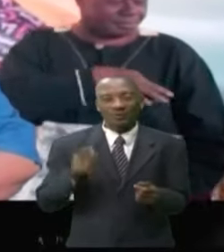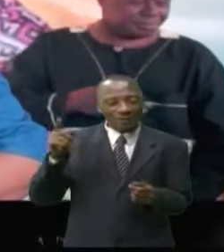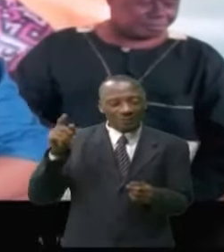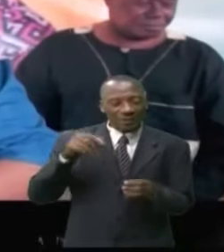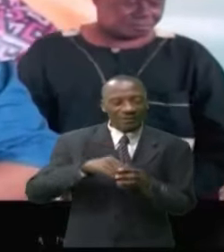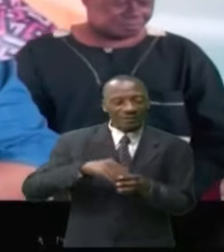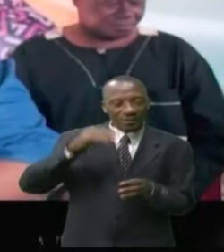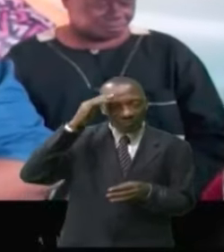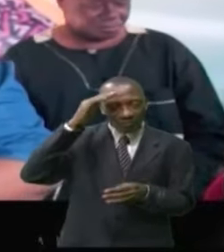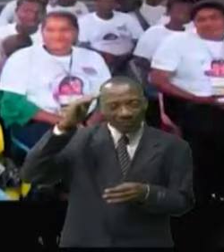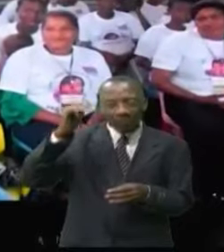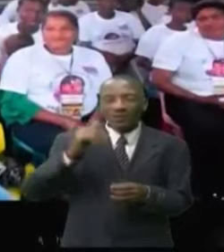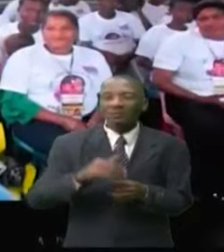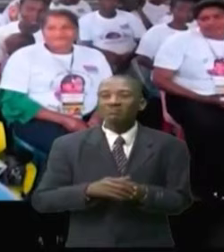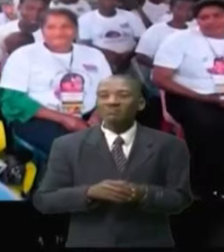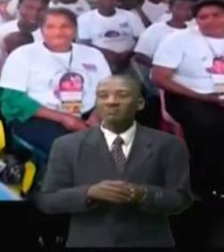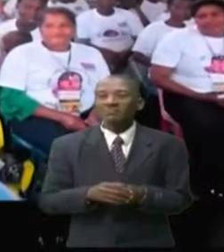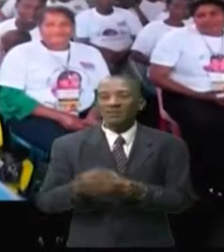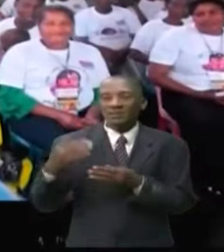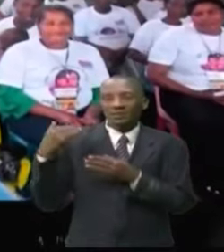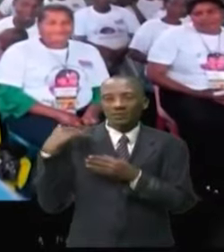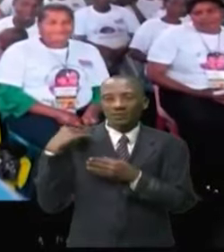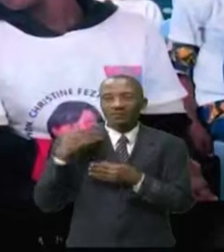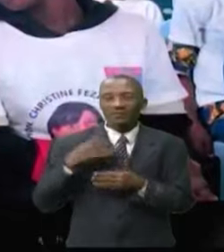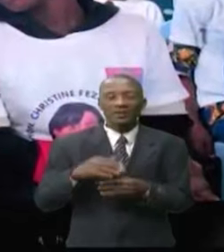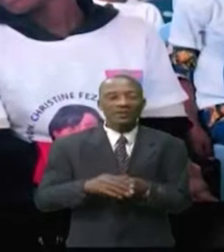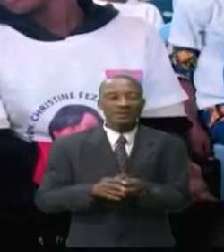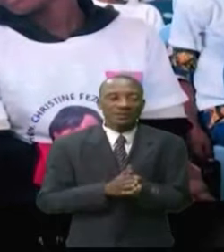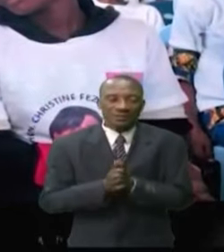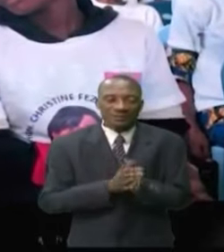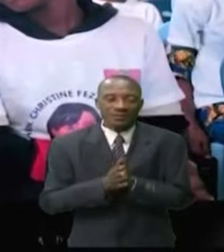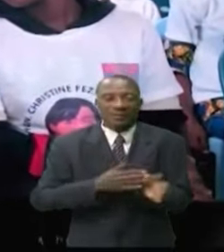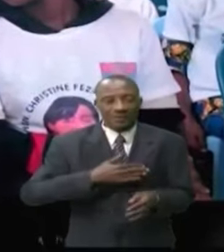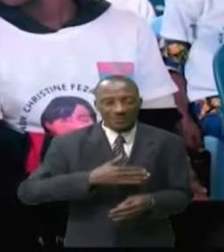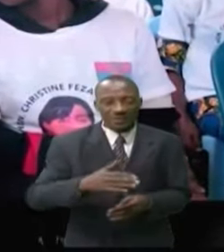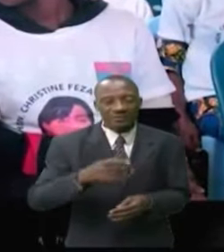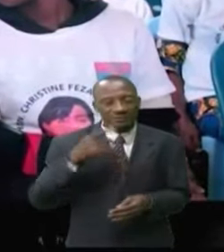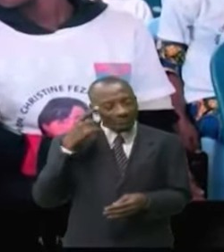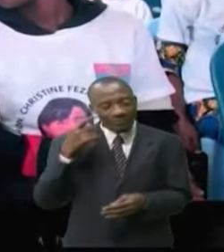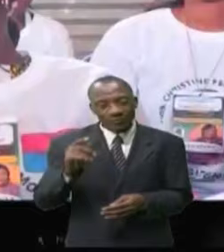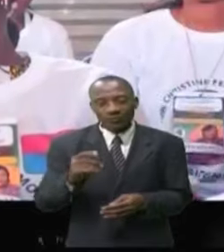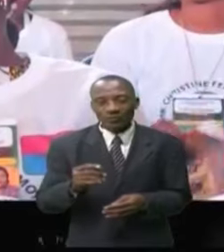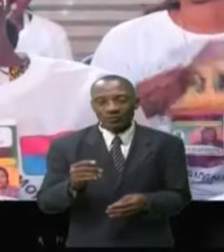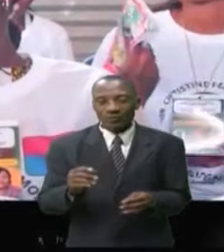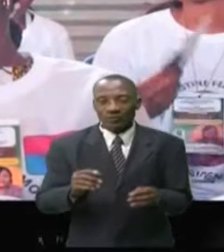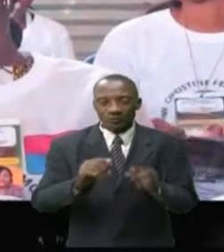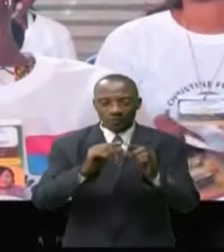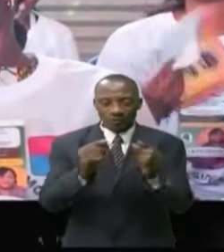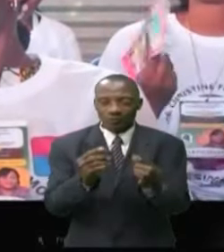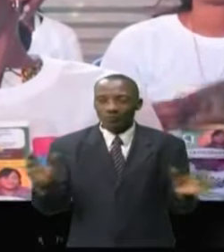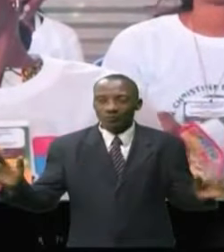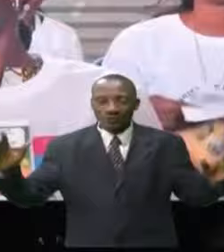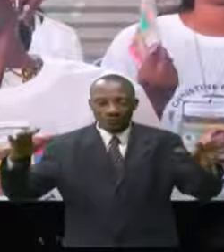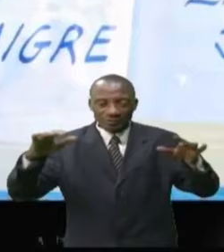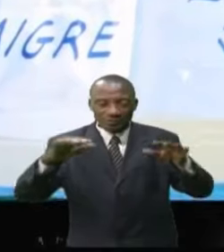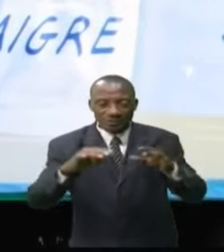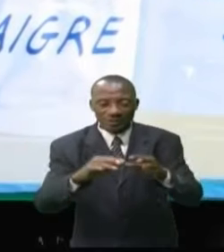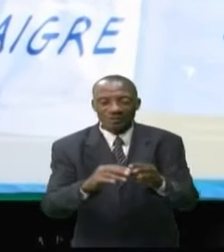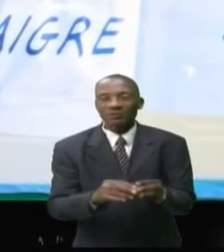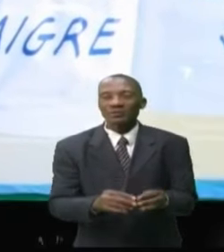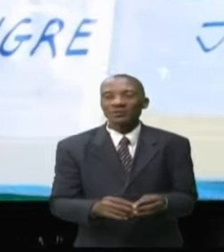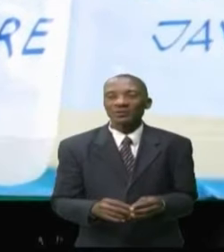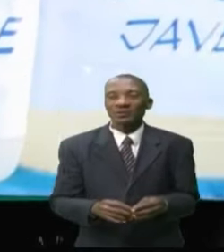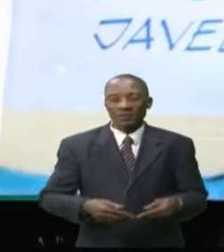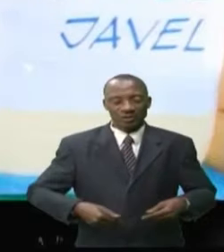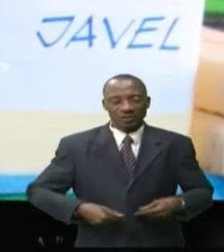l'Union sacrée àacpg qu'elles ont consacré à Jésus-Christ afin de toujours l'aider à continuer sa lutte